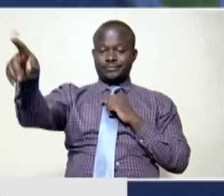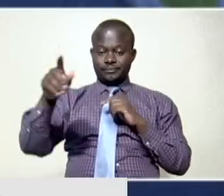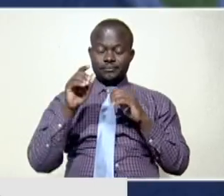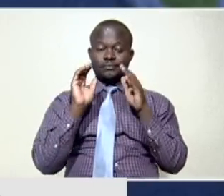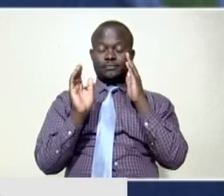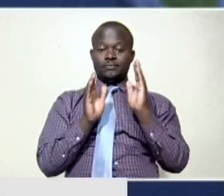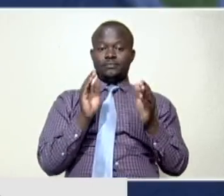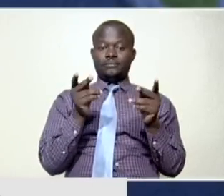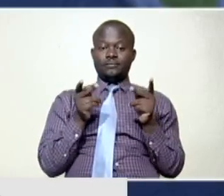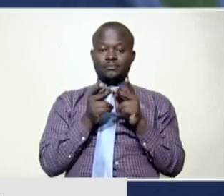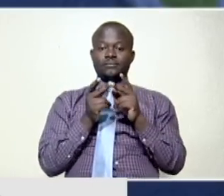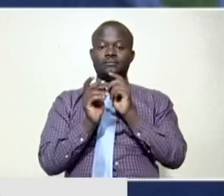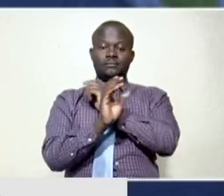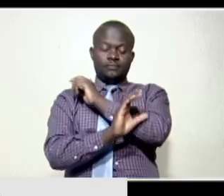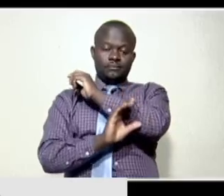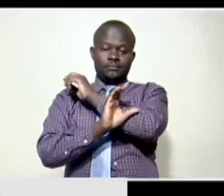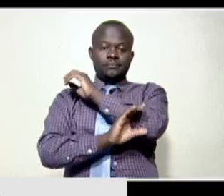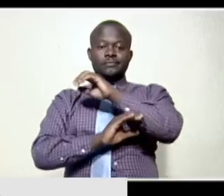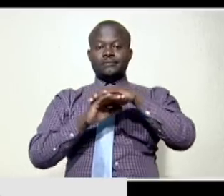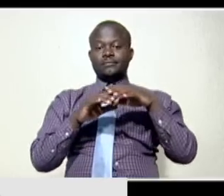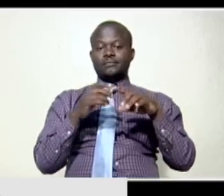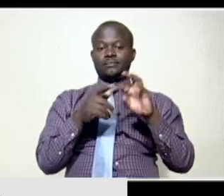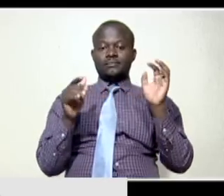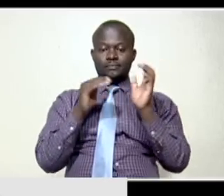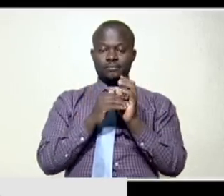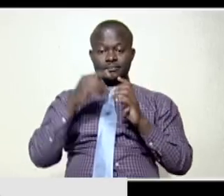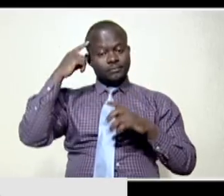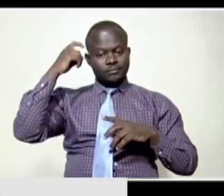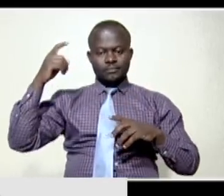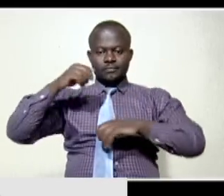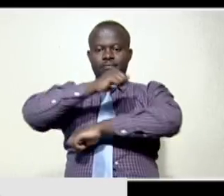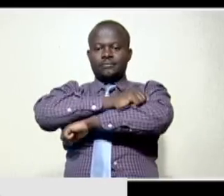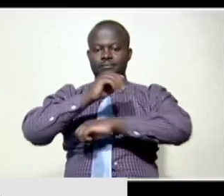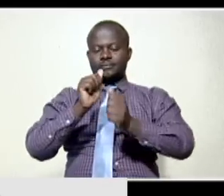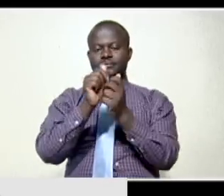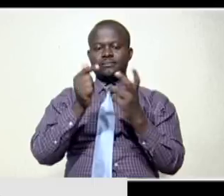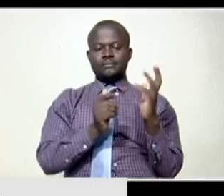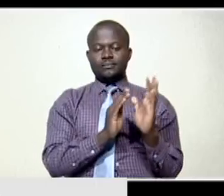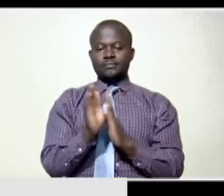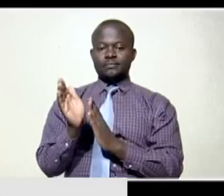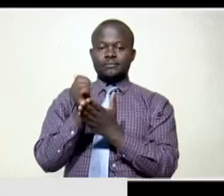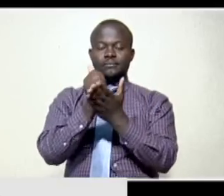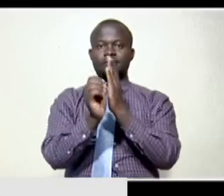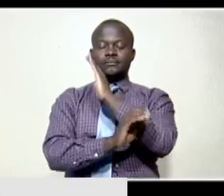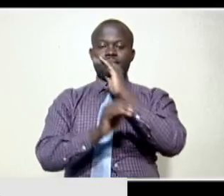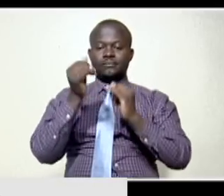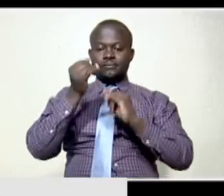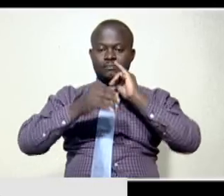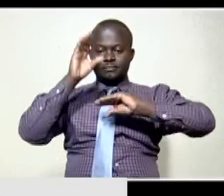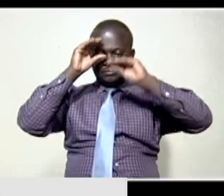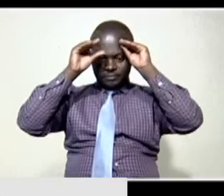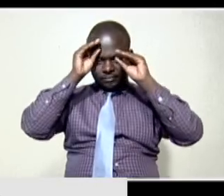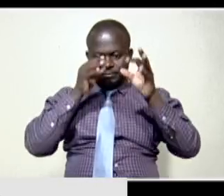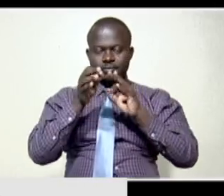aho ibihugu byombi biherereye ku ikarita y'isi. Icyakora inzozi z'abanyeshuri n'icyo bateganya kumarira igihugu basoje amasomo yabo kuri ubu